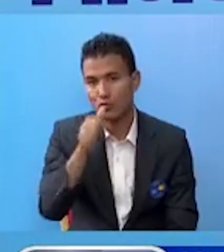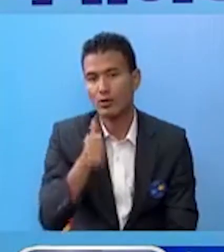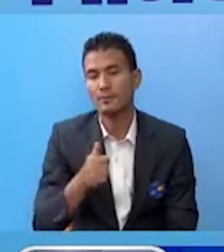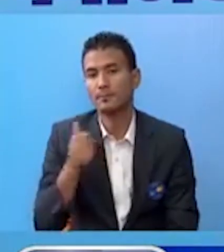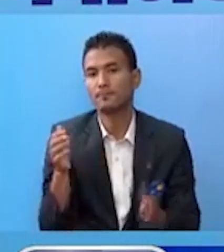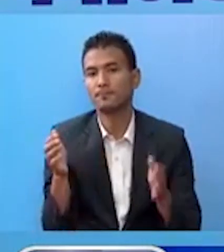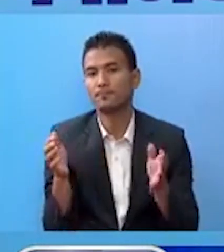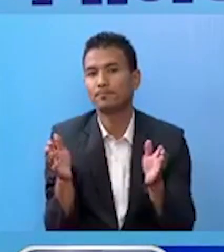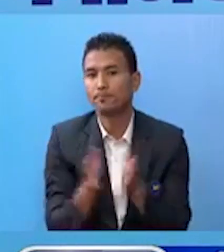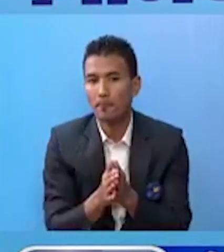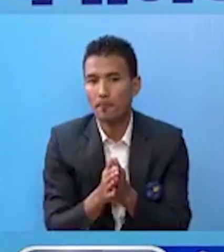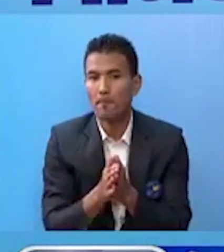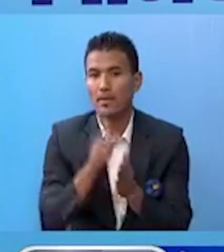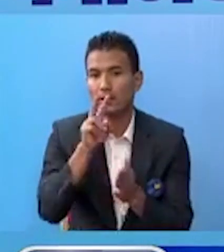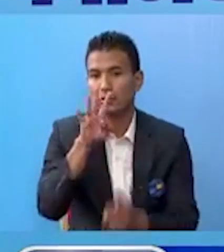5,216, यसै टोटल